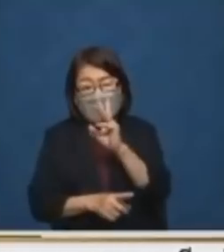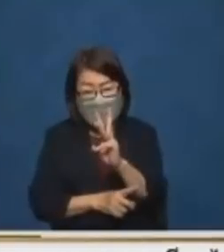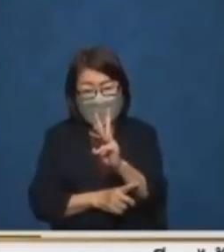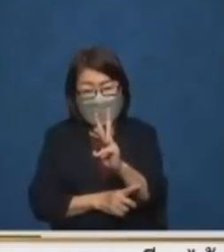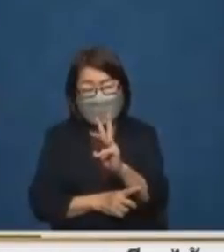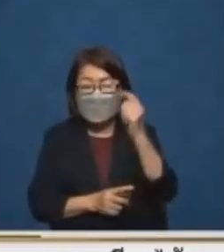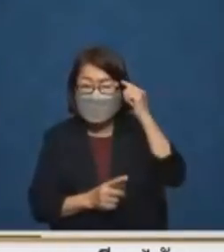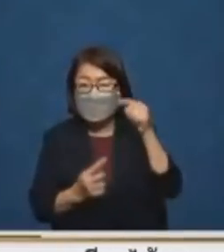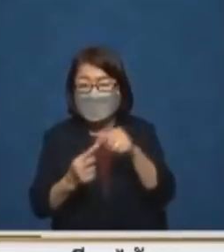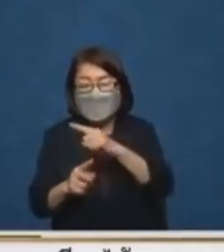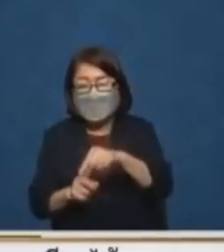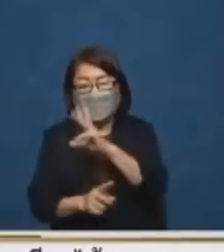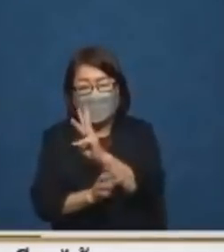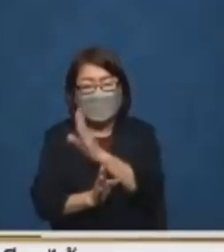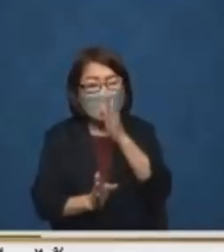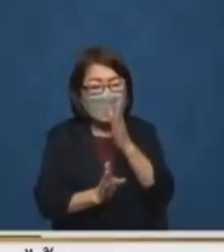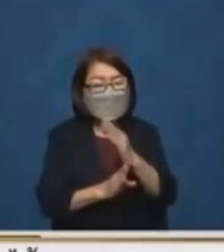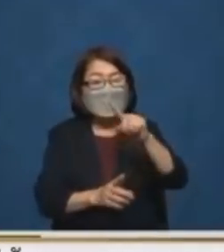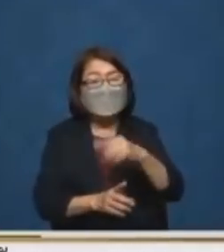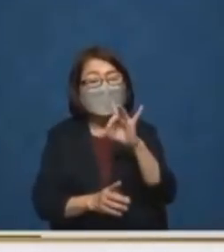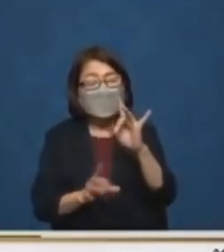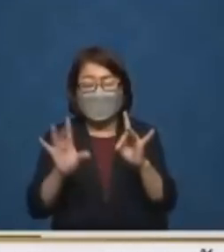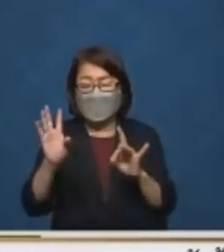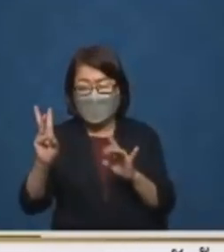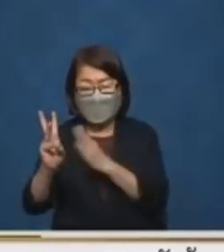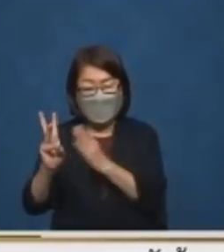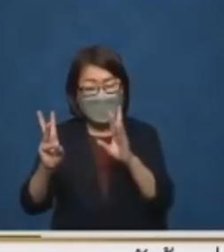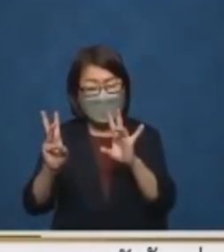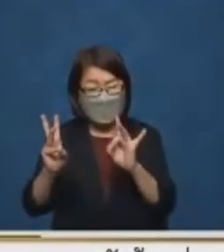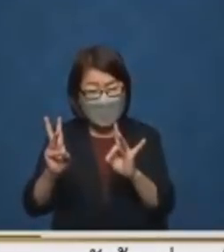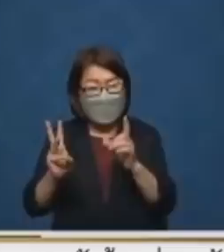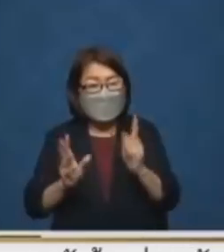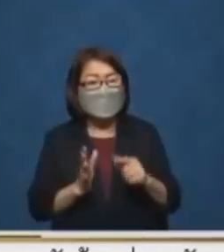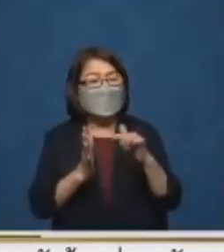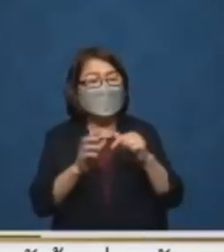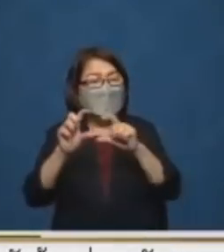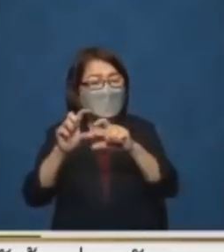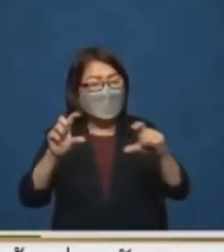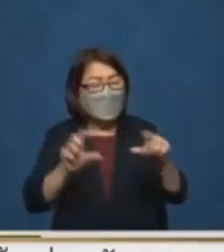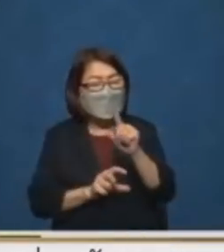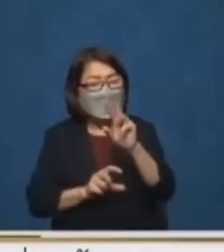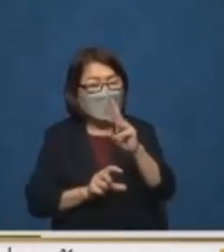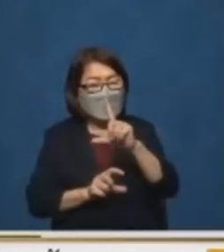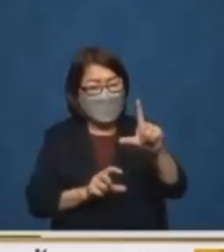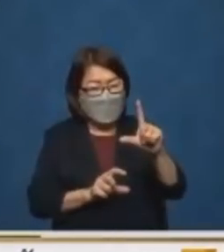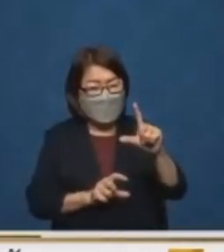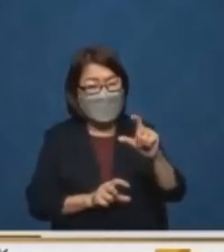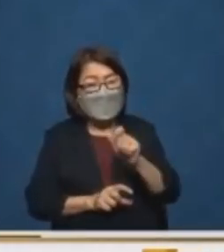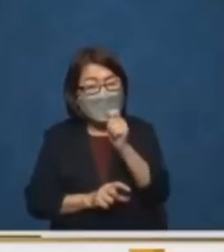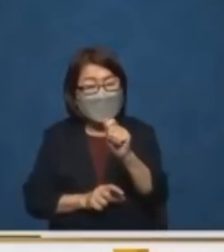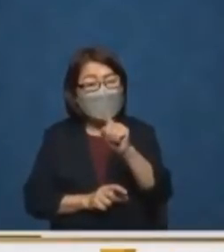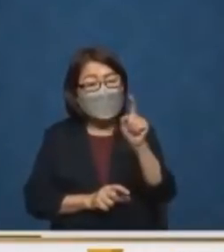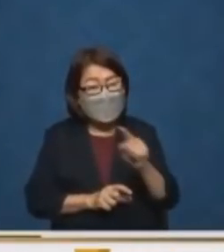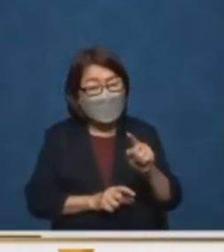ถึเดือนสงหาคมจะตองมีวัซีน AstraZeneca 26 ล้านโดส่ปทานข้